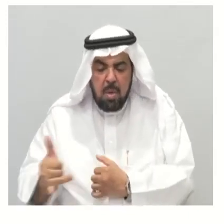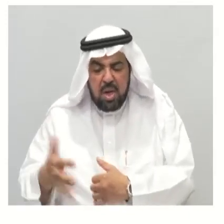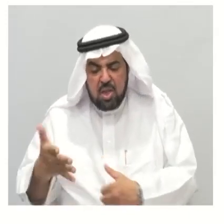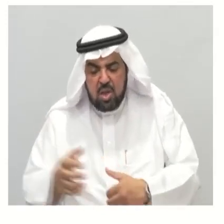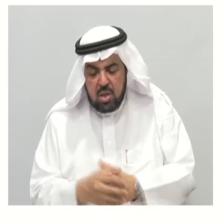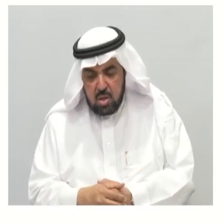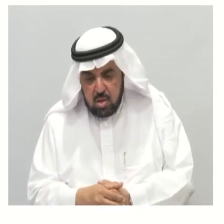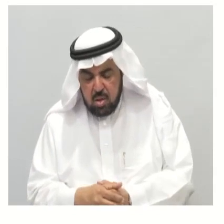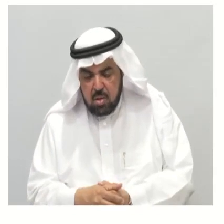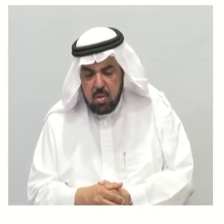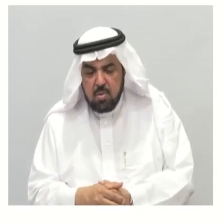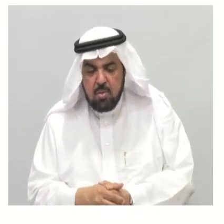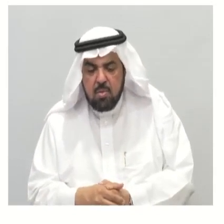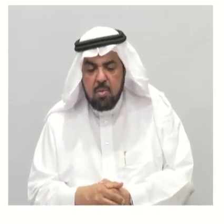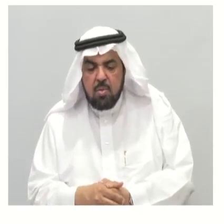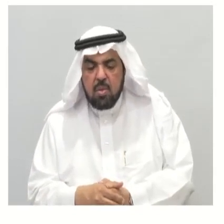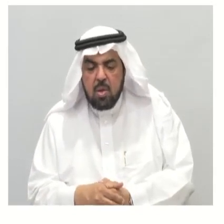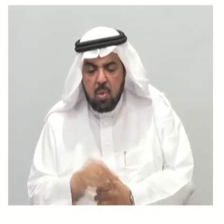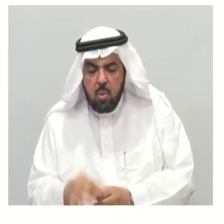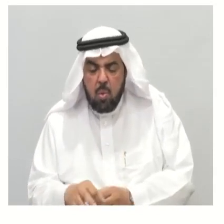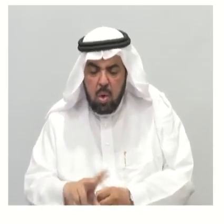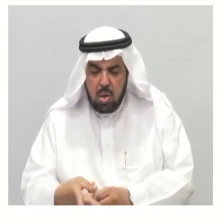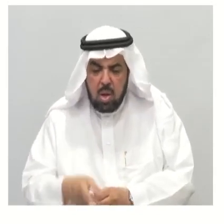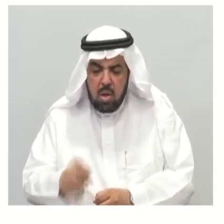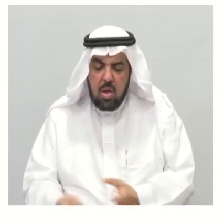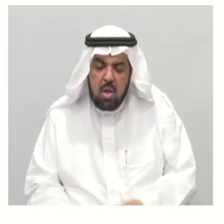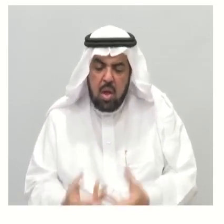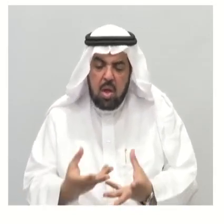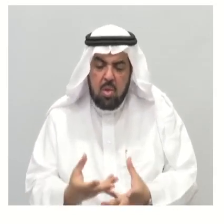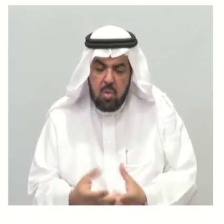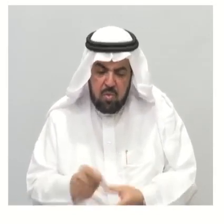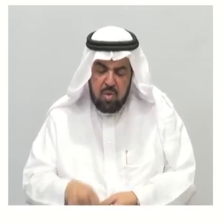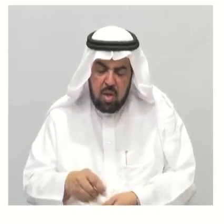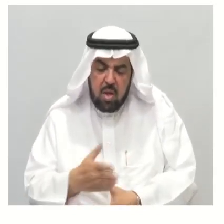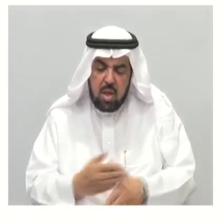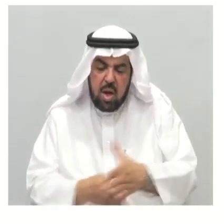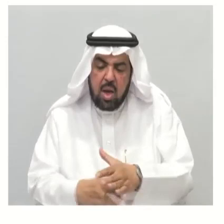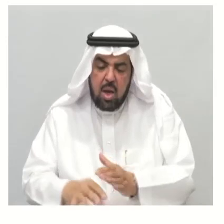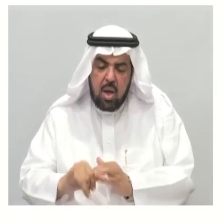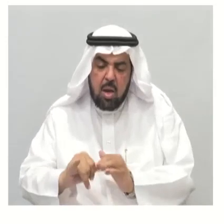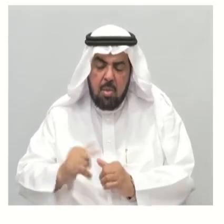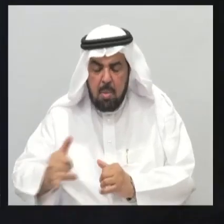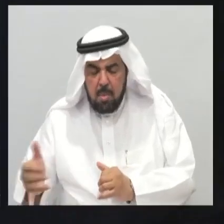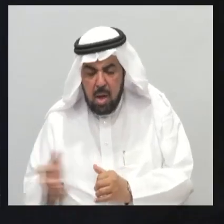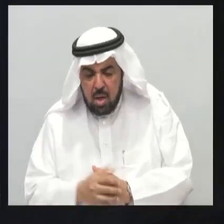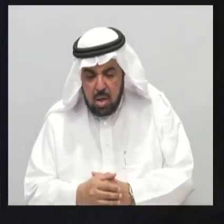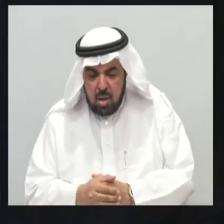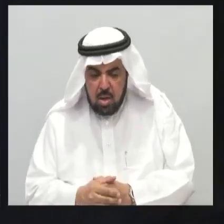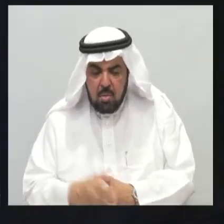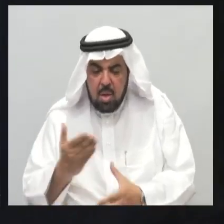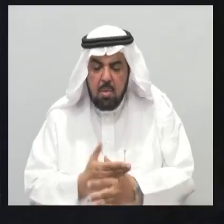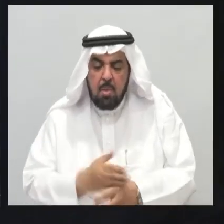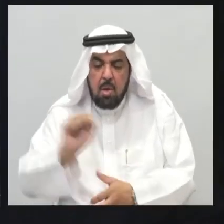جديدة. إذن ما هو التغير الكيميائي؟ هو التغير الذي يحدث في تركيب المادة. ما السبب؟